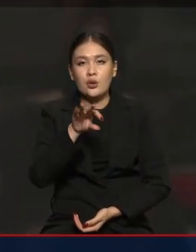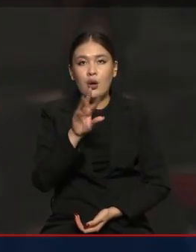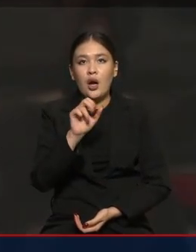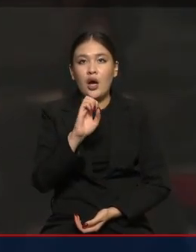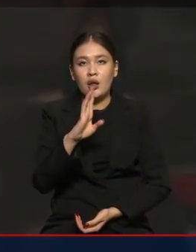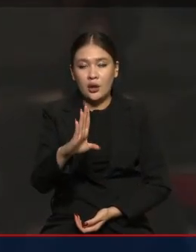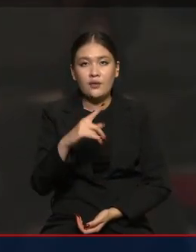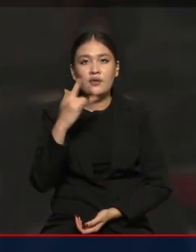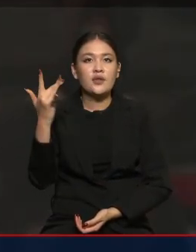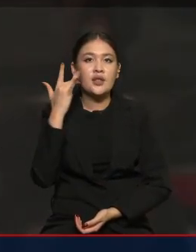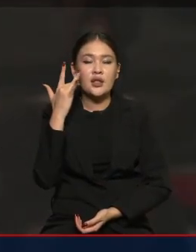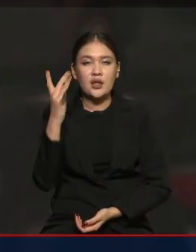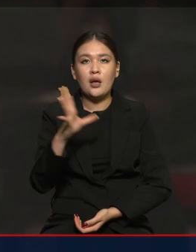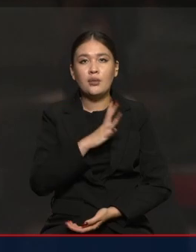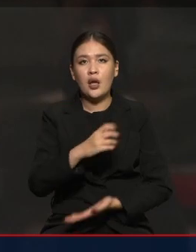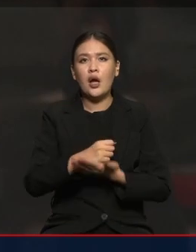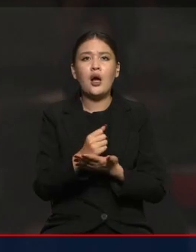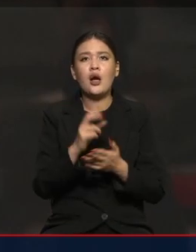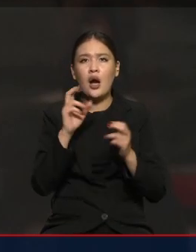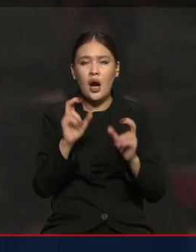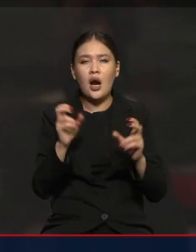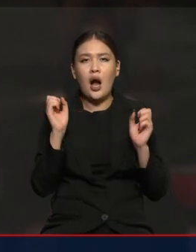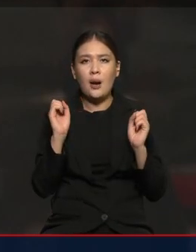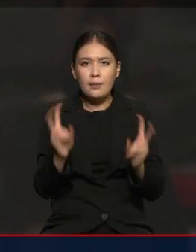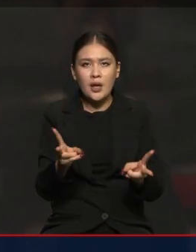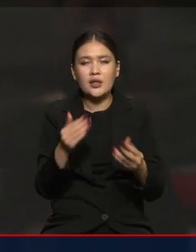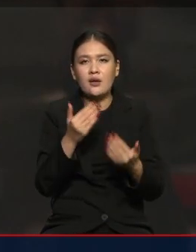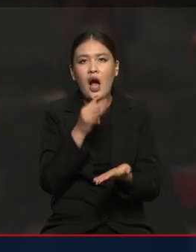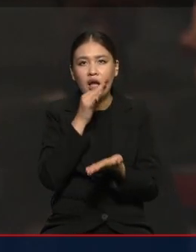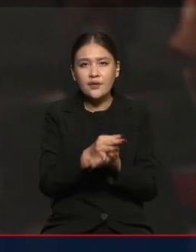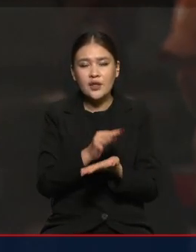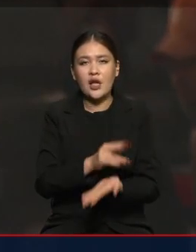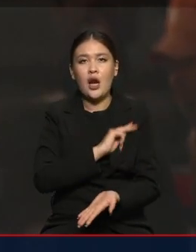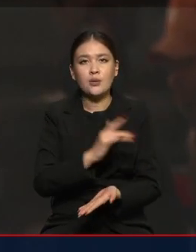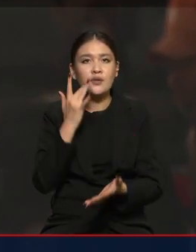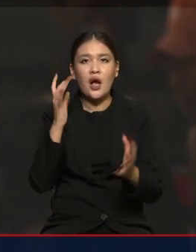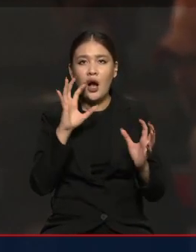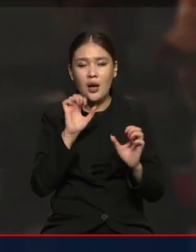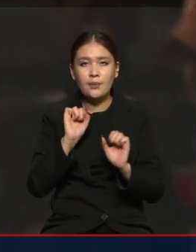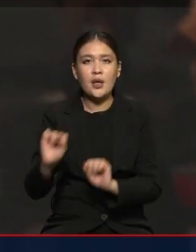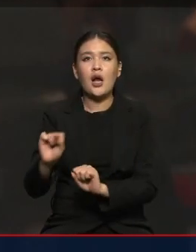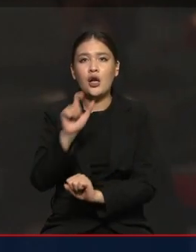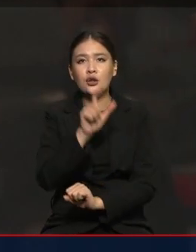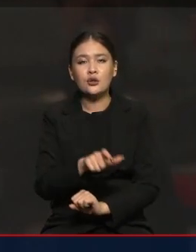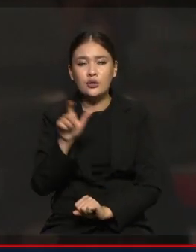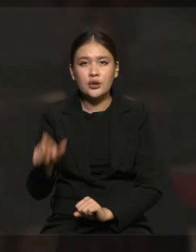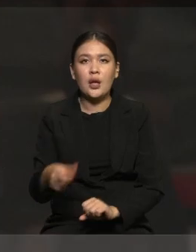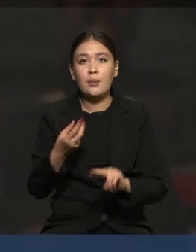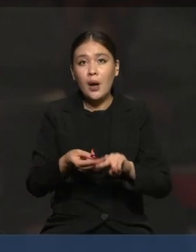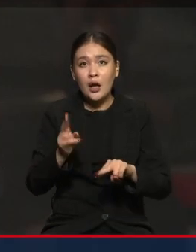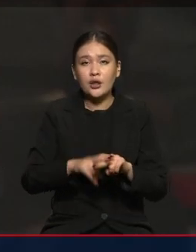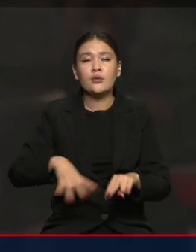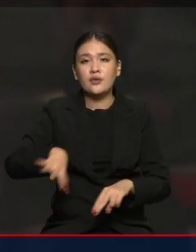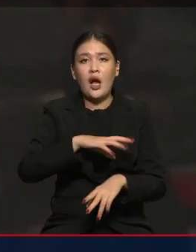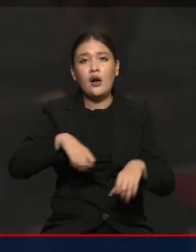Глава государства всегда отмечал, насколько опасная и ответственная у вас работа. Вы оберегаете простых граждан от опасности, поэтому мы делаем